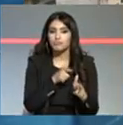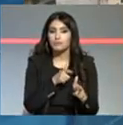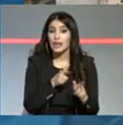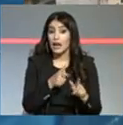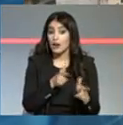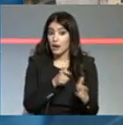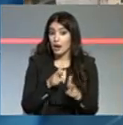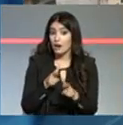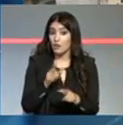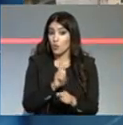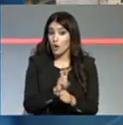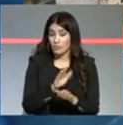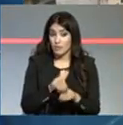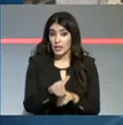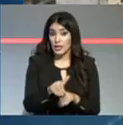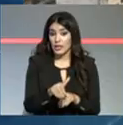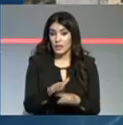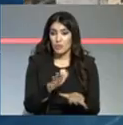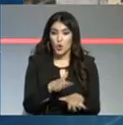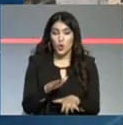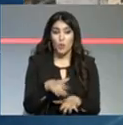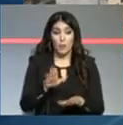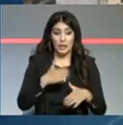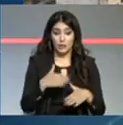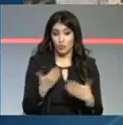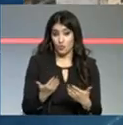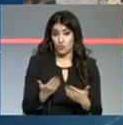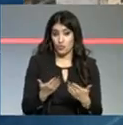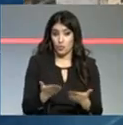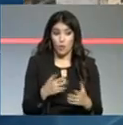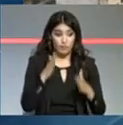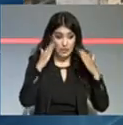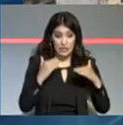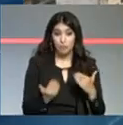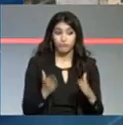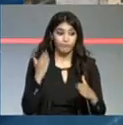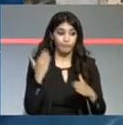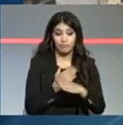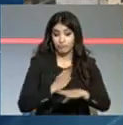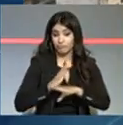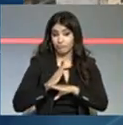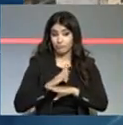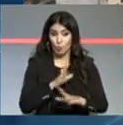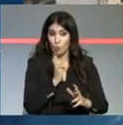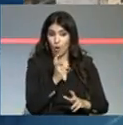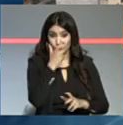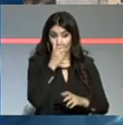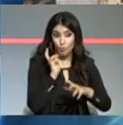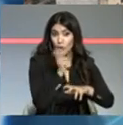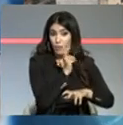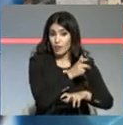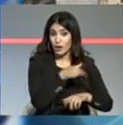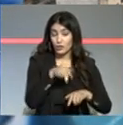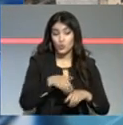الشواء وقد وقع يعني اه خرقها في القدس المحتله ما المطلوب الان من المجتمع الدولي